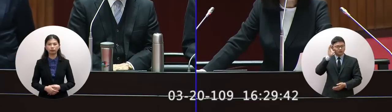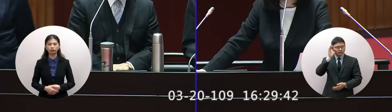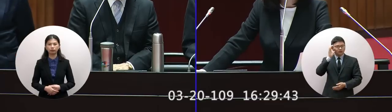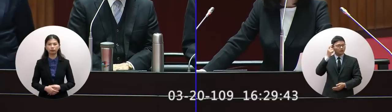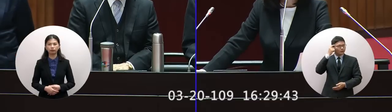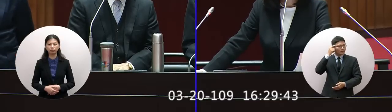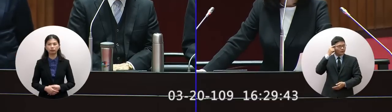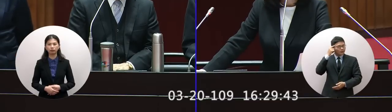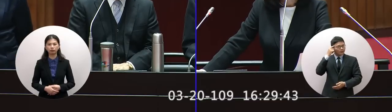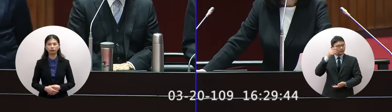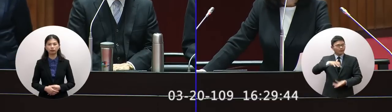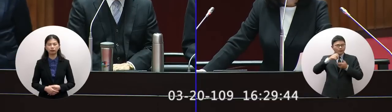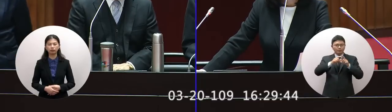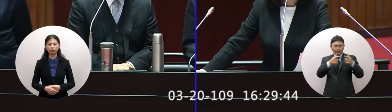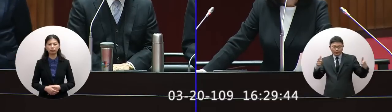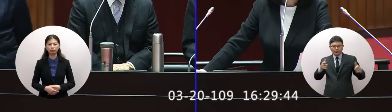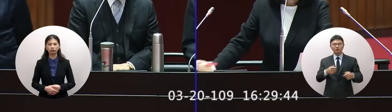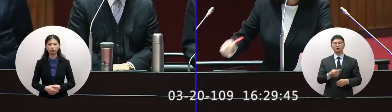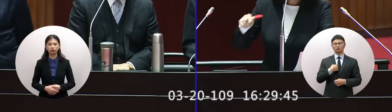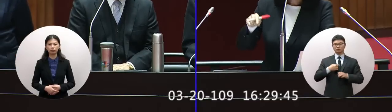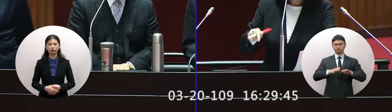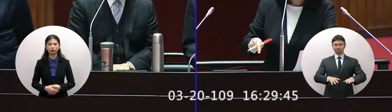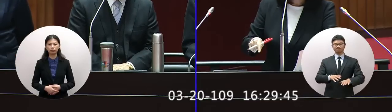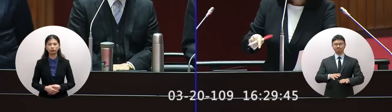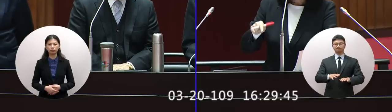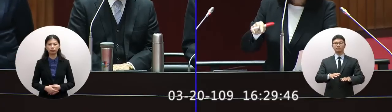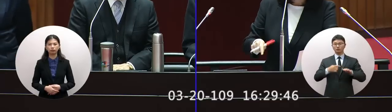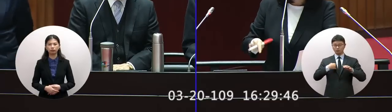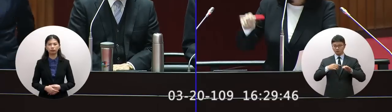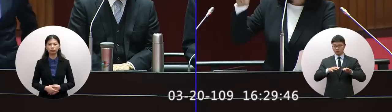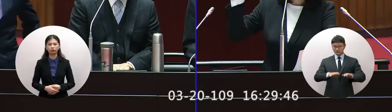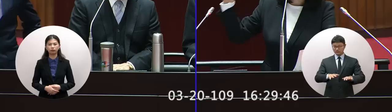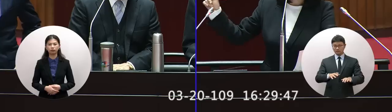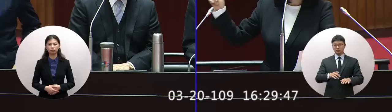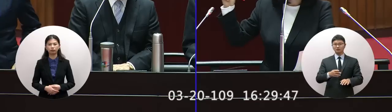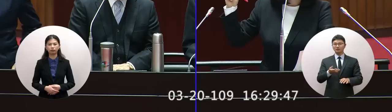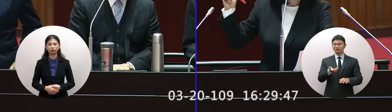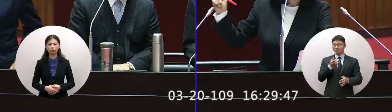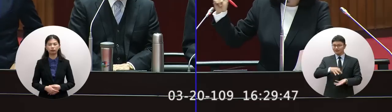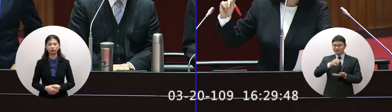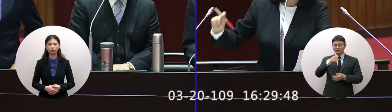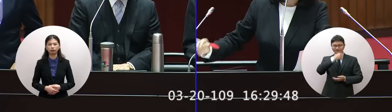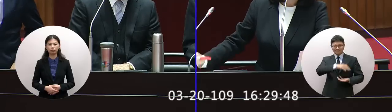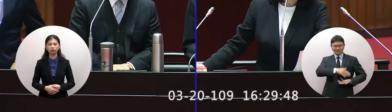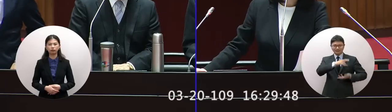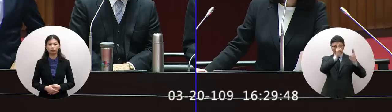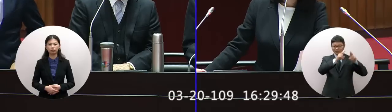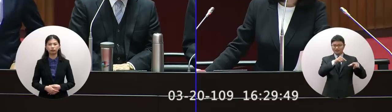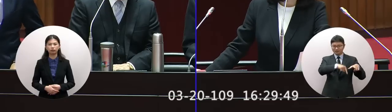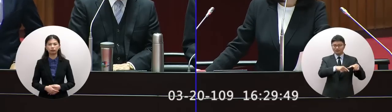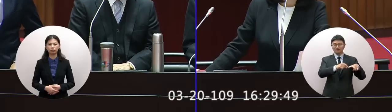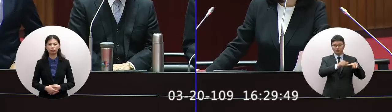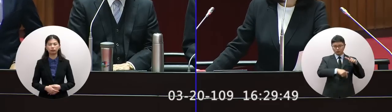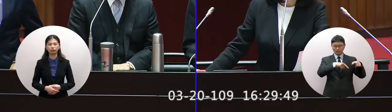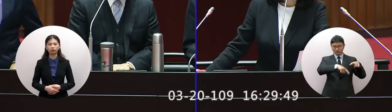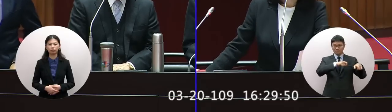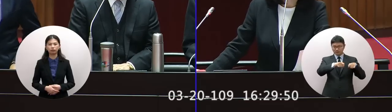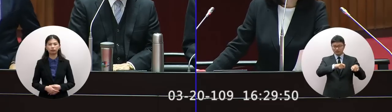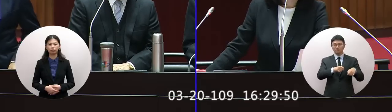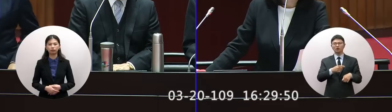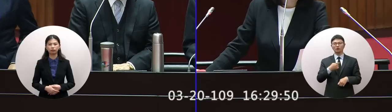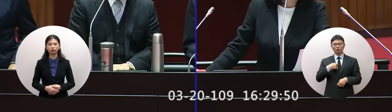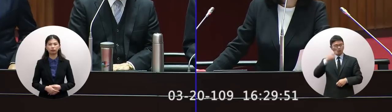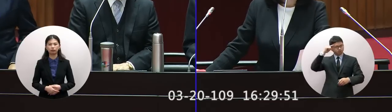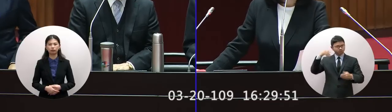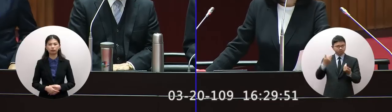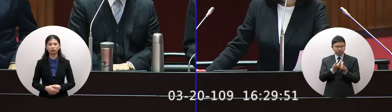面的意见。所以呢，本席今天谈到台积电的案子，我要再重申一遍，我